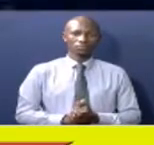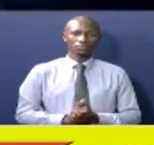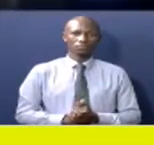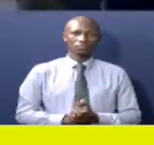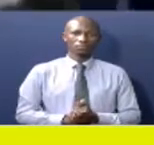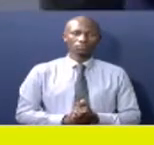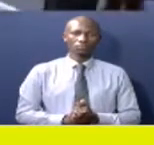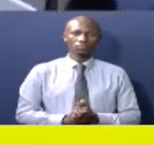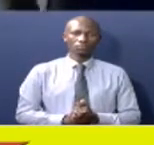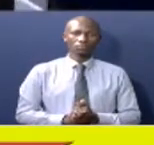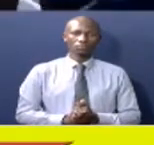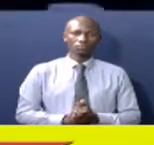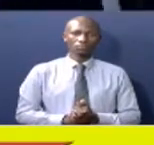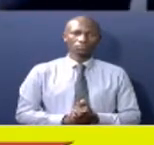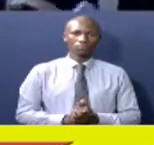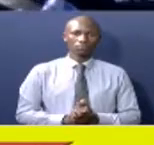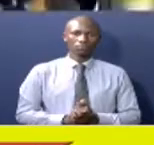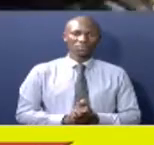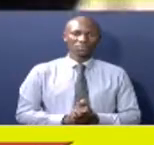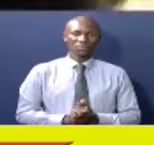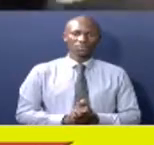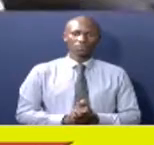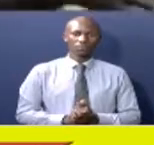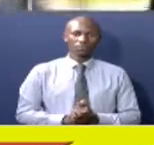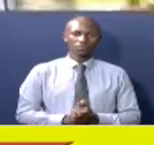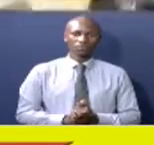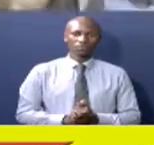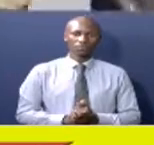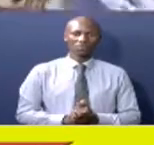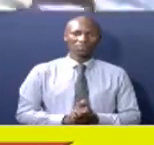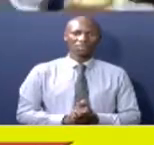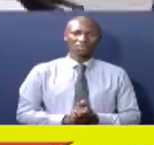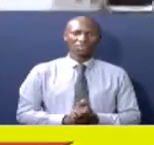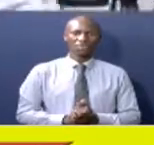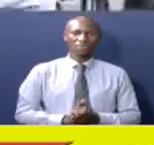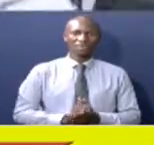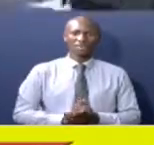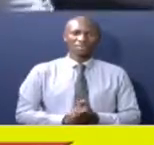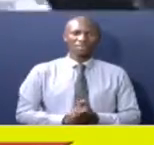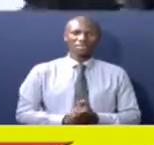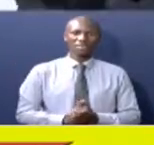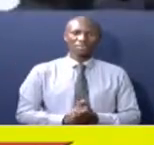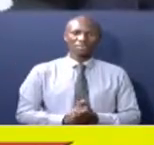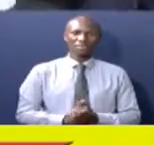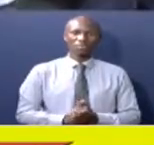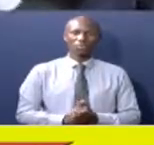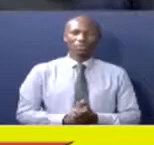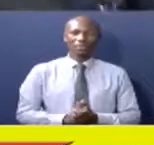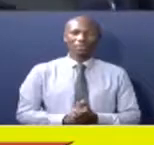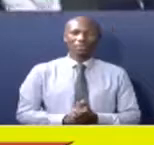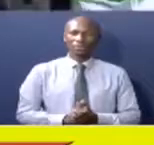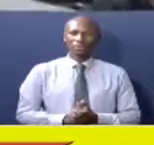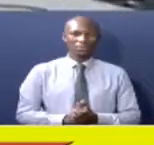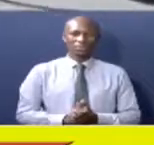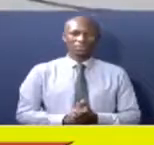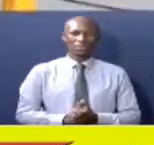Alikuwa na ekari nzima ya nafasi, Hendro Nyango, akamuona Derek Otanga, Dense aliongoza Gabriel Andika, shika